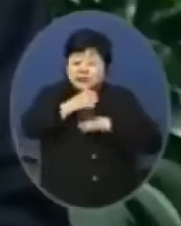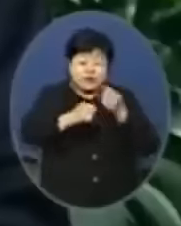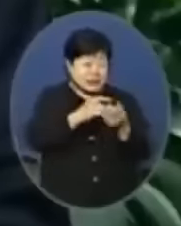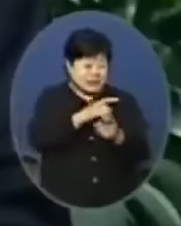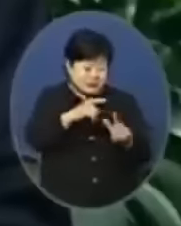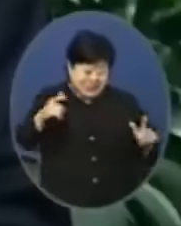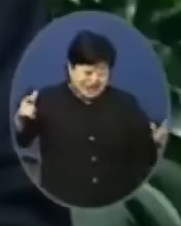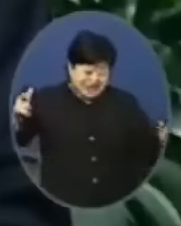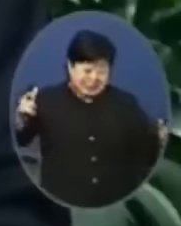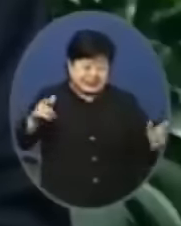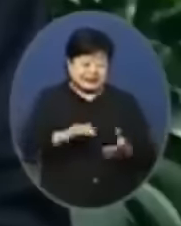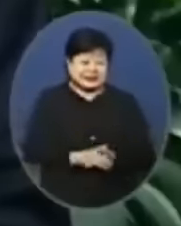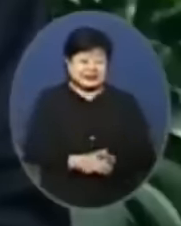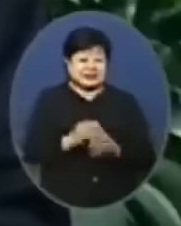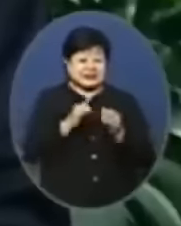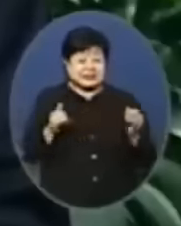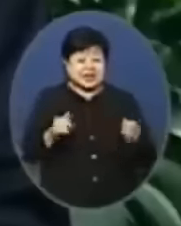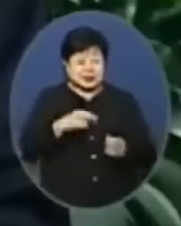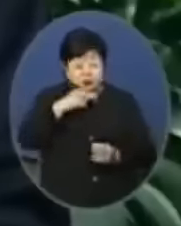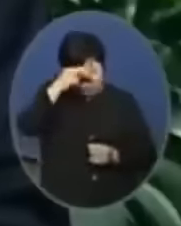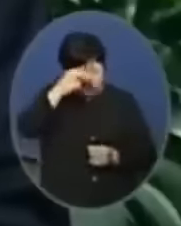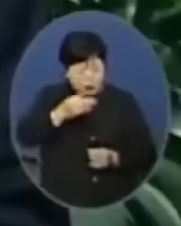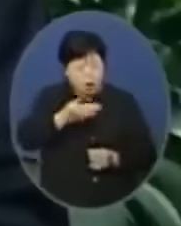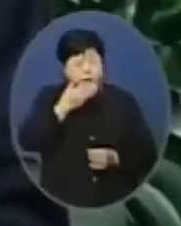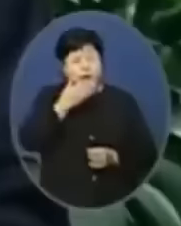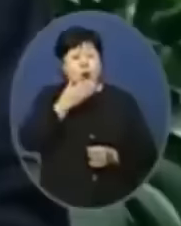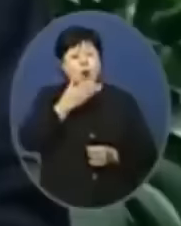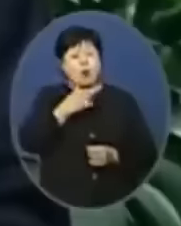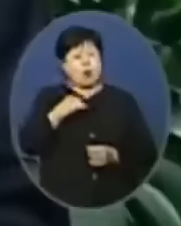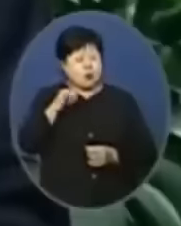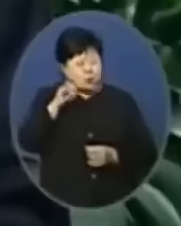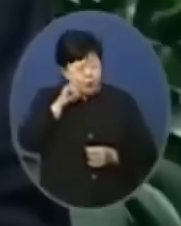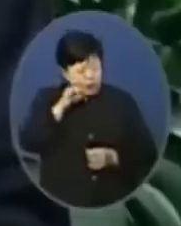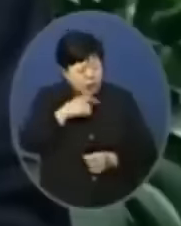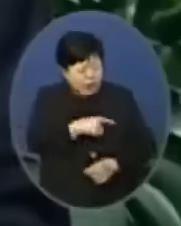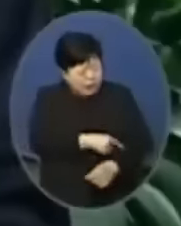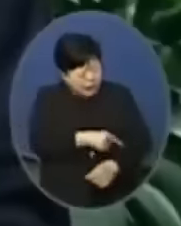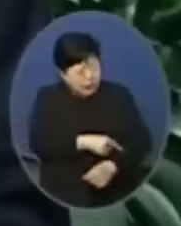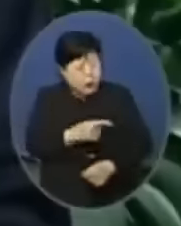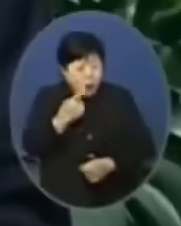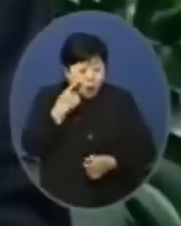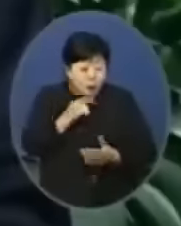아닙니다. 사람이 술을 먹어보고 마약을 먹어보고